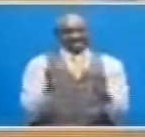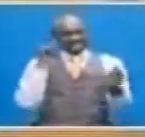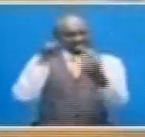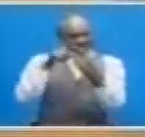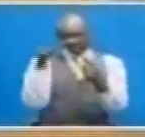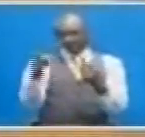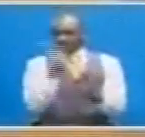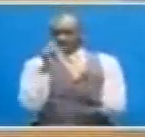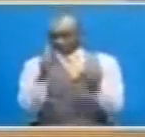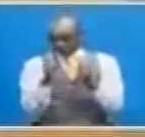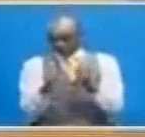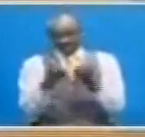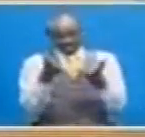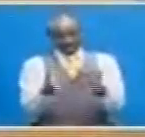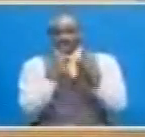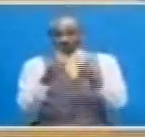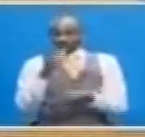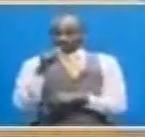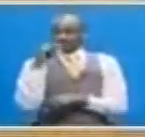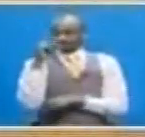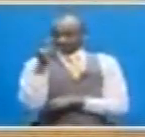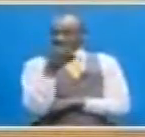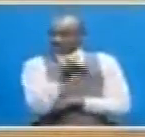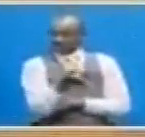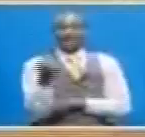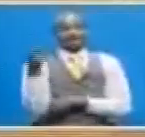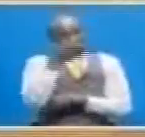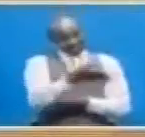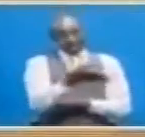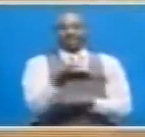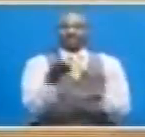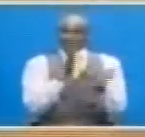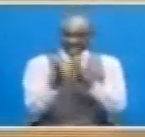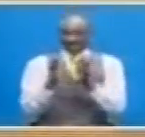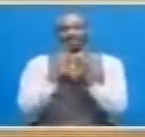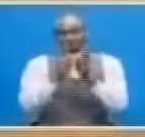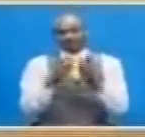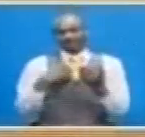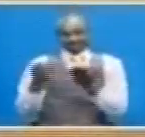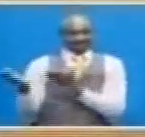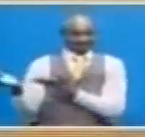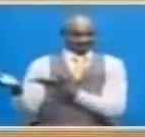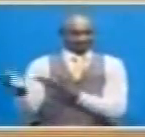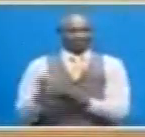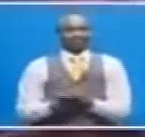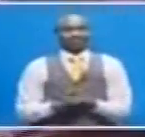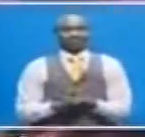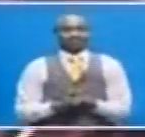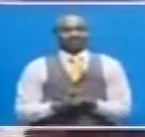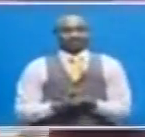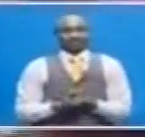hiyo. Hussein Mohamed alihudhuria kikao hicho katika Ikulu ya Nairobi na kutuandalia taarifa ifuatayo.